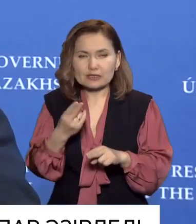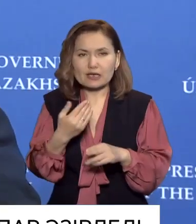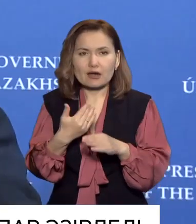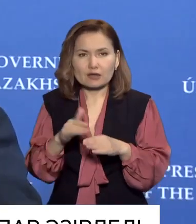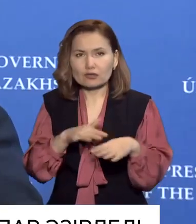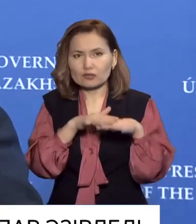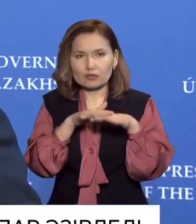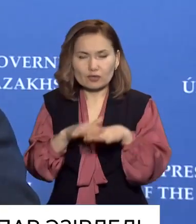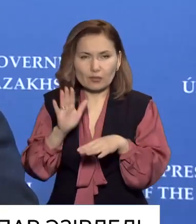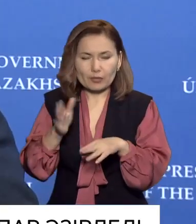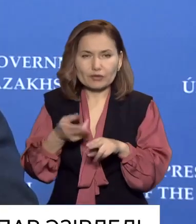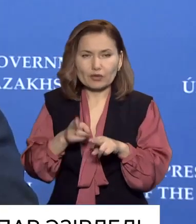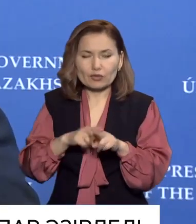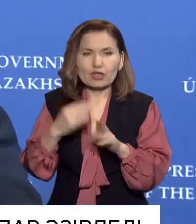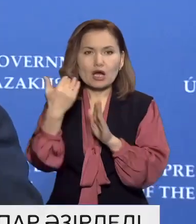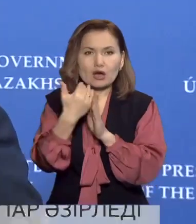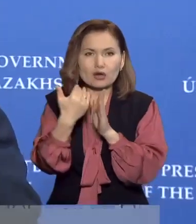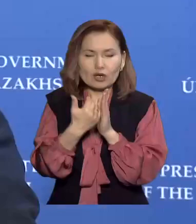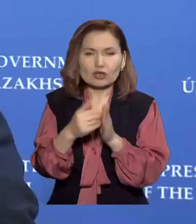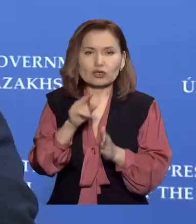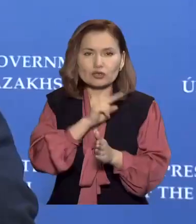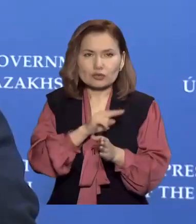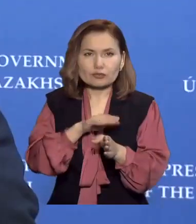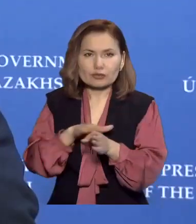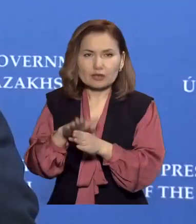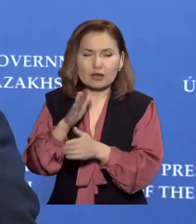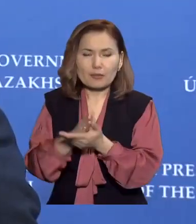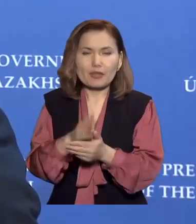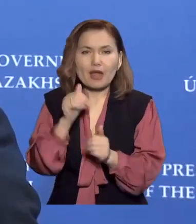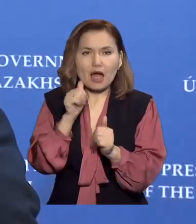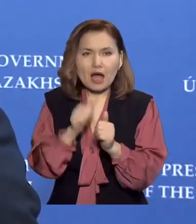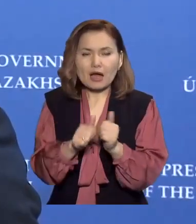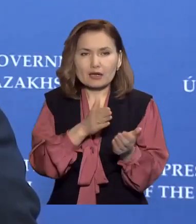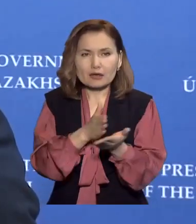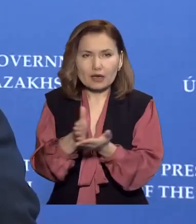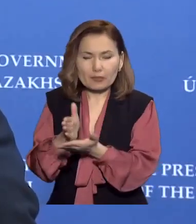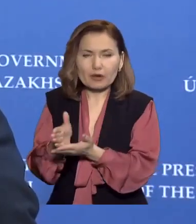мен айтқандай бірнеше сценарийлер бар. Әр сценарий бойынша бізде жауап дайын.